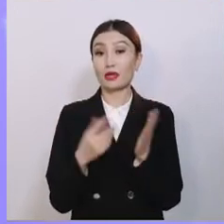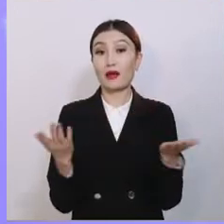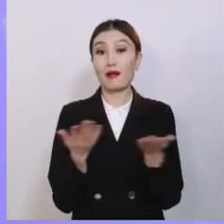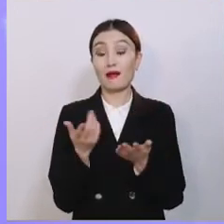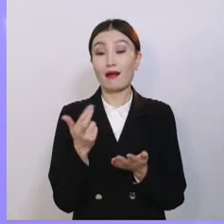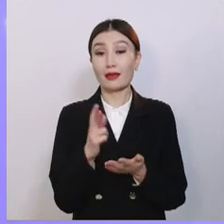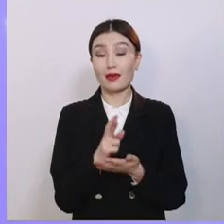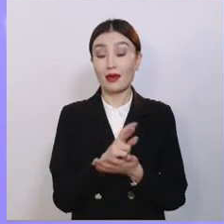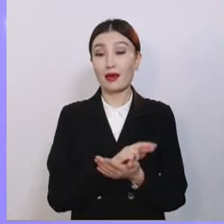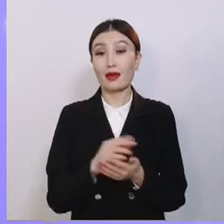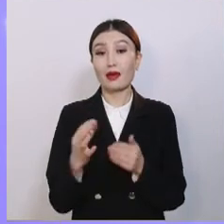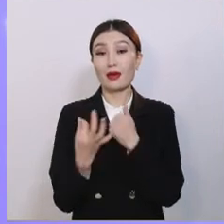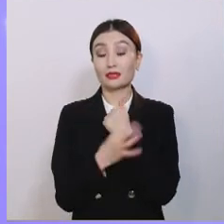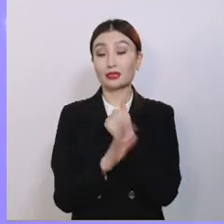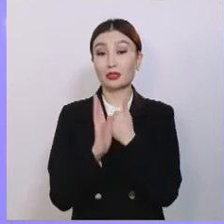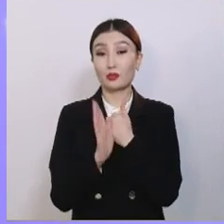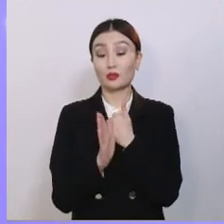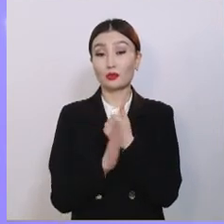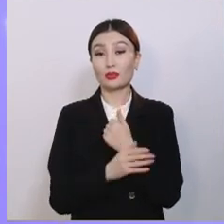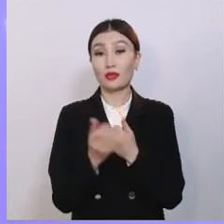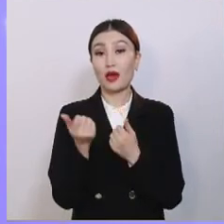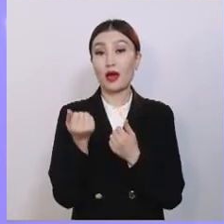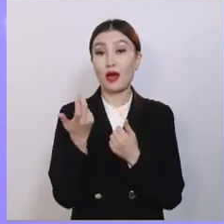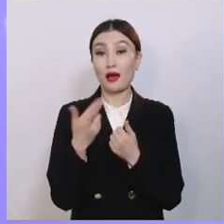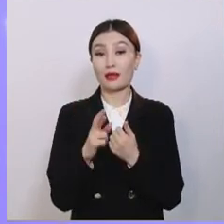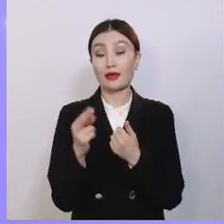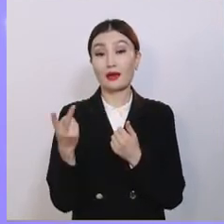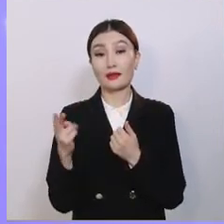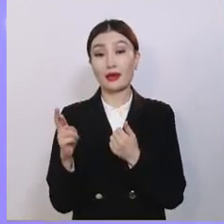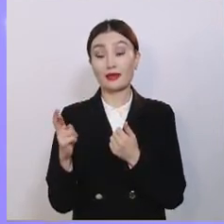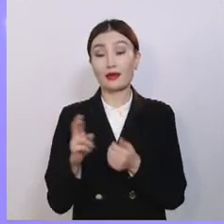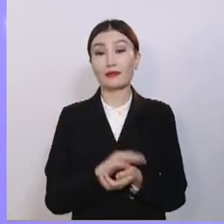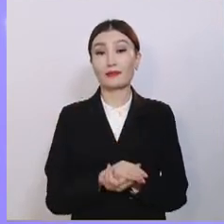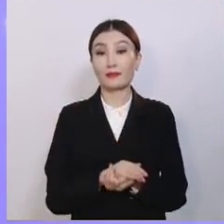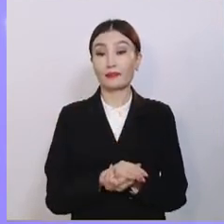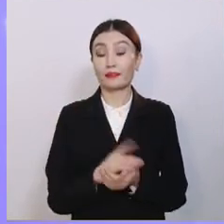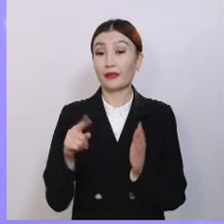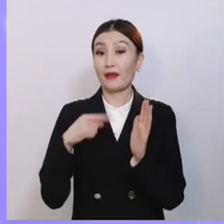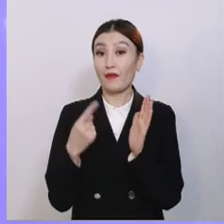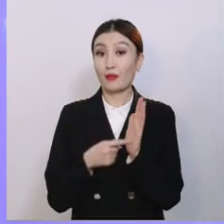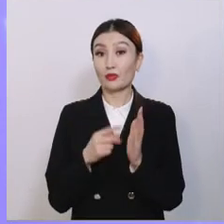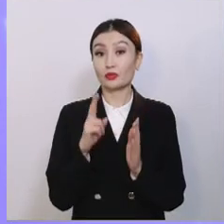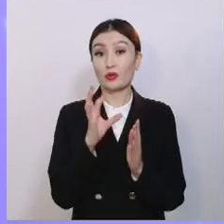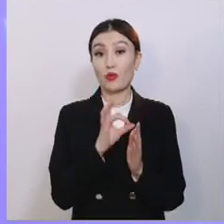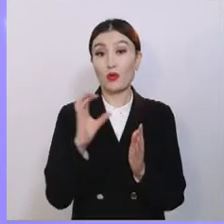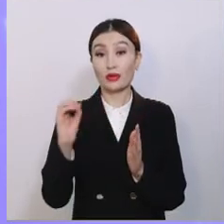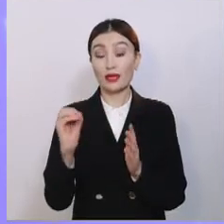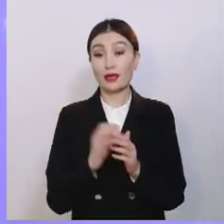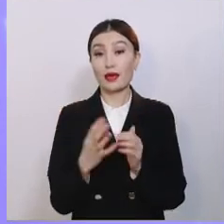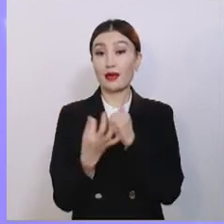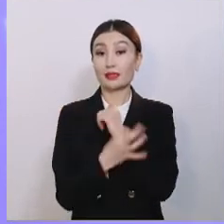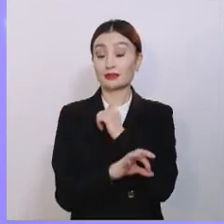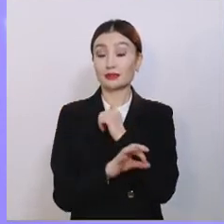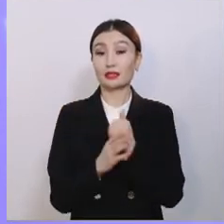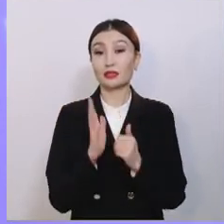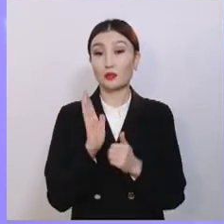«какая?». Окончания у прилагательных будут «ая», «яя». На вопрос «какое» окончания